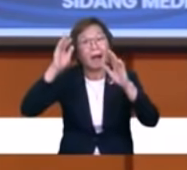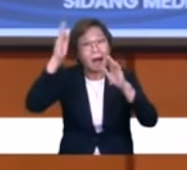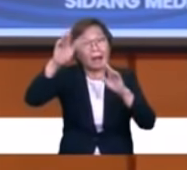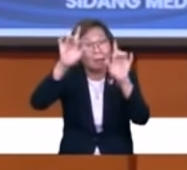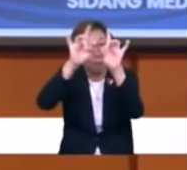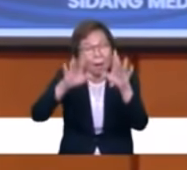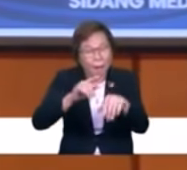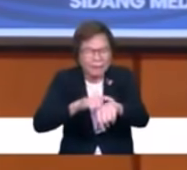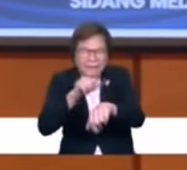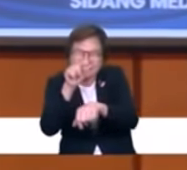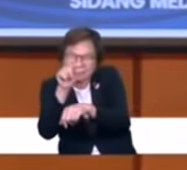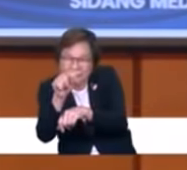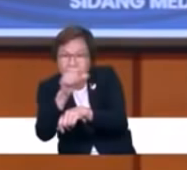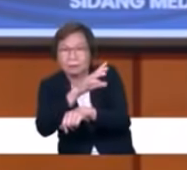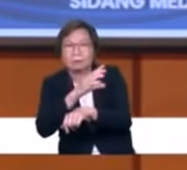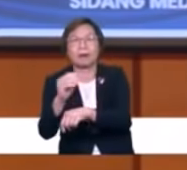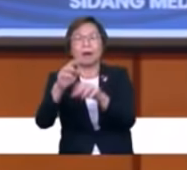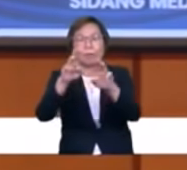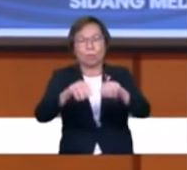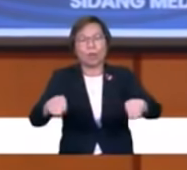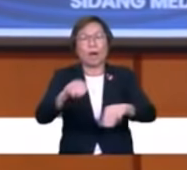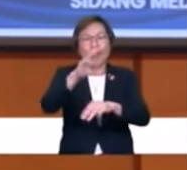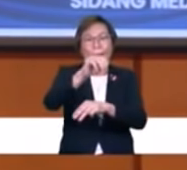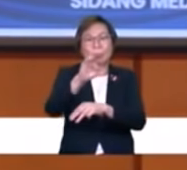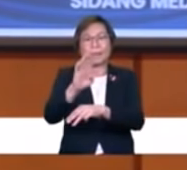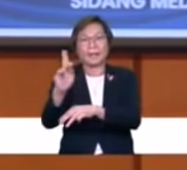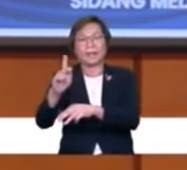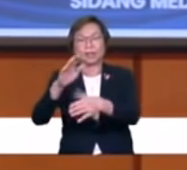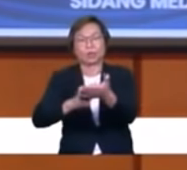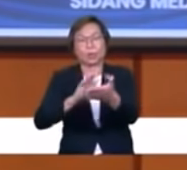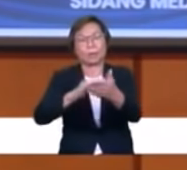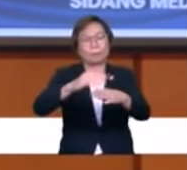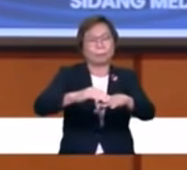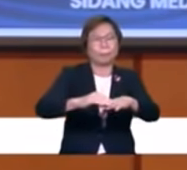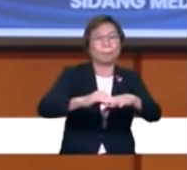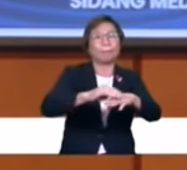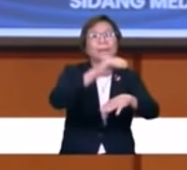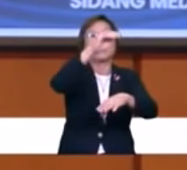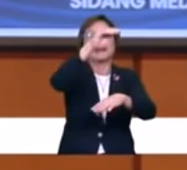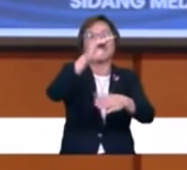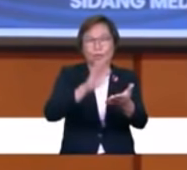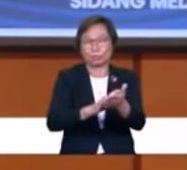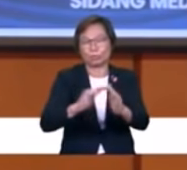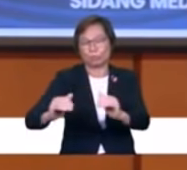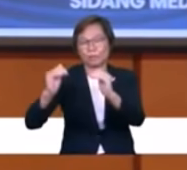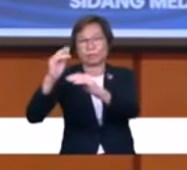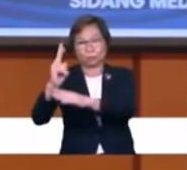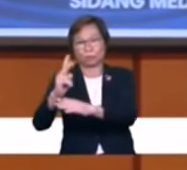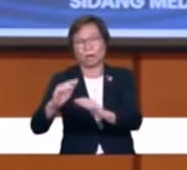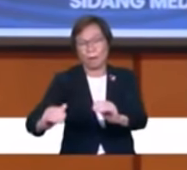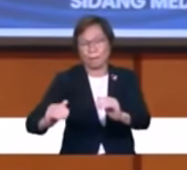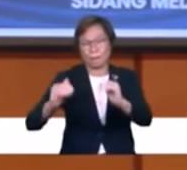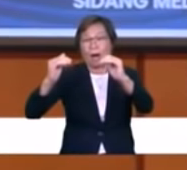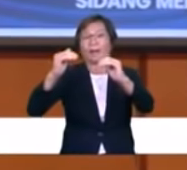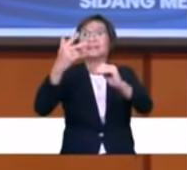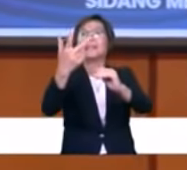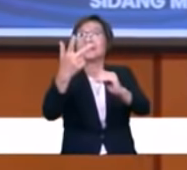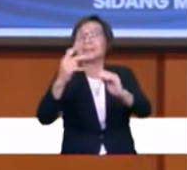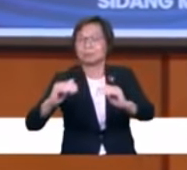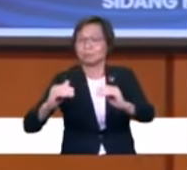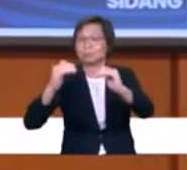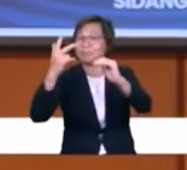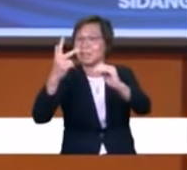peperiksaan dalam masa yang terdekat dan juga Muri mbg di Sekolah Menengah itu pasca Hai masuk fasa tiga